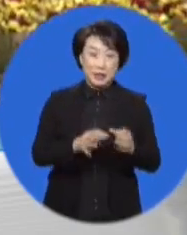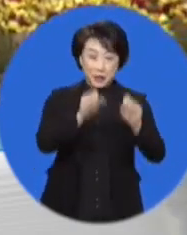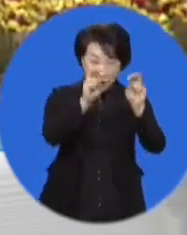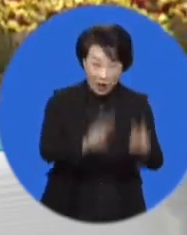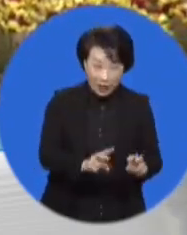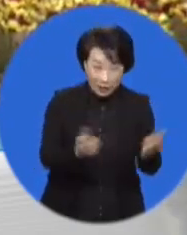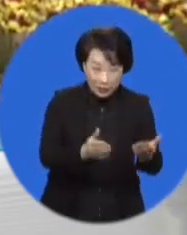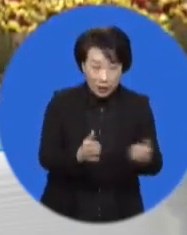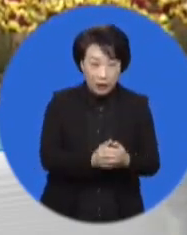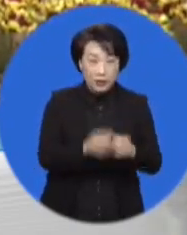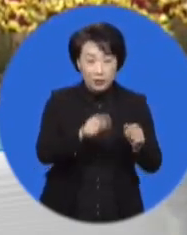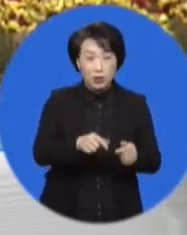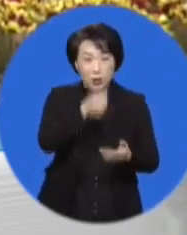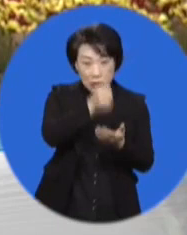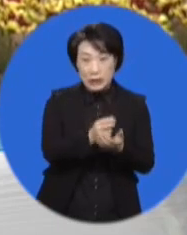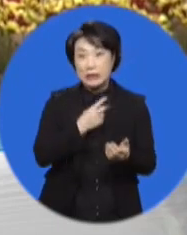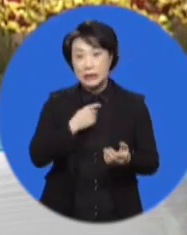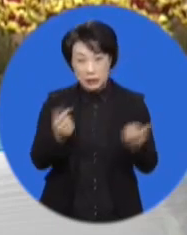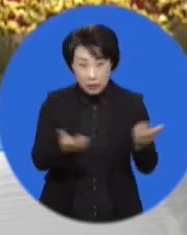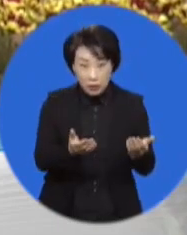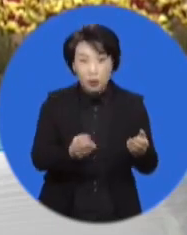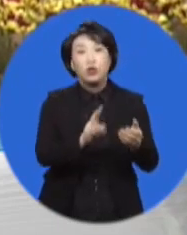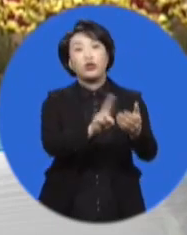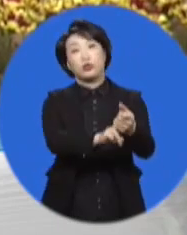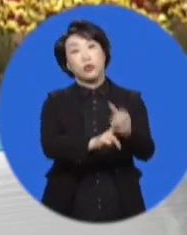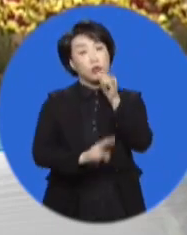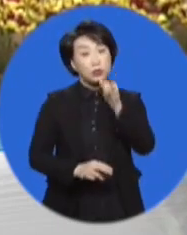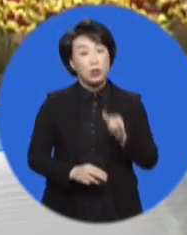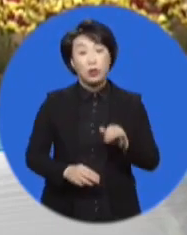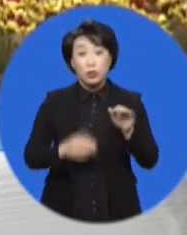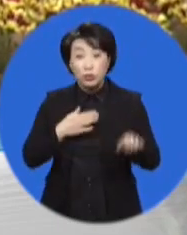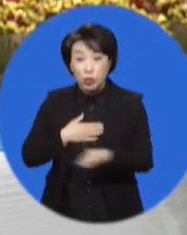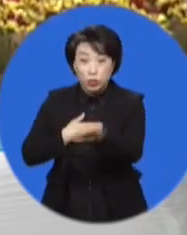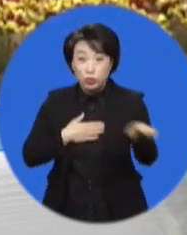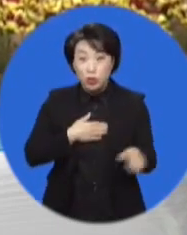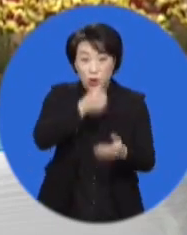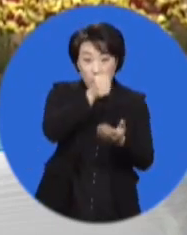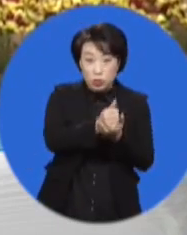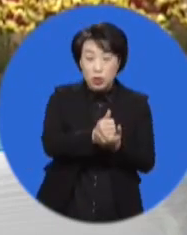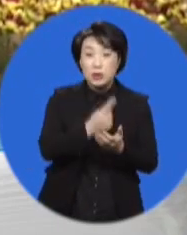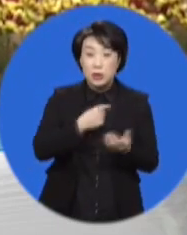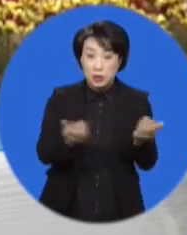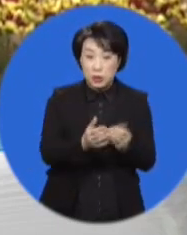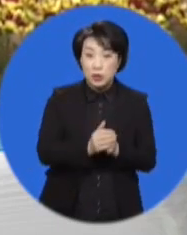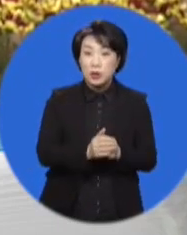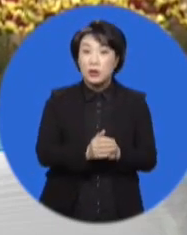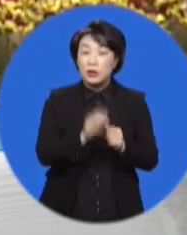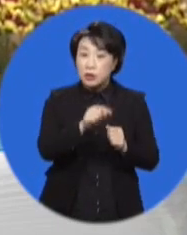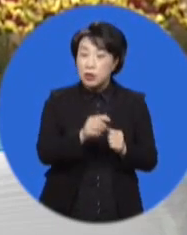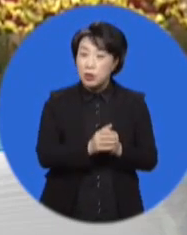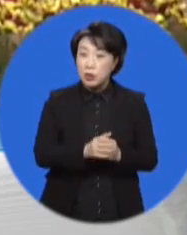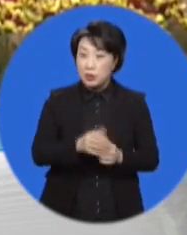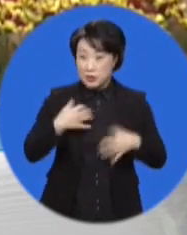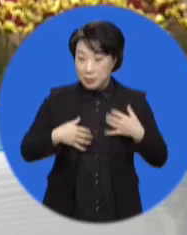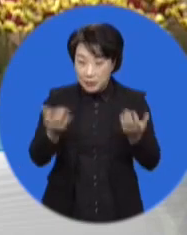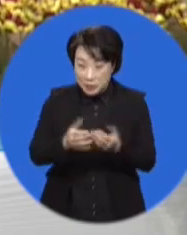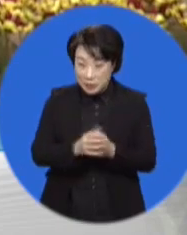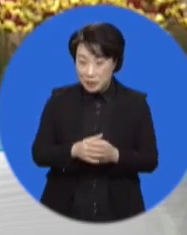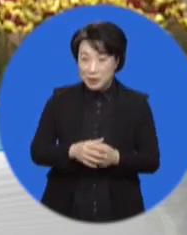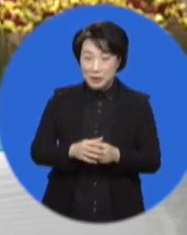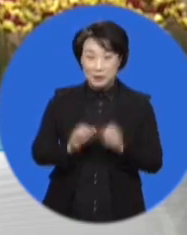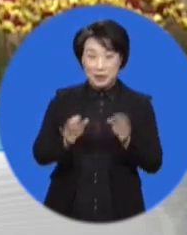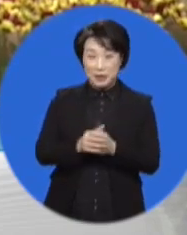거기는 반드시 죄가 있다 이 말이오. 근데 죄의 덫을 놓고 재밌는 일, 수지 맞는 일을 놓고